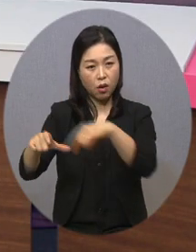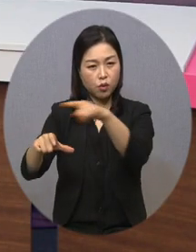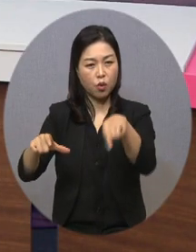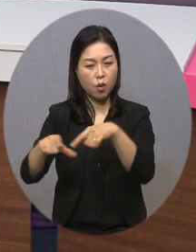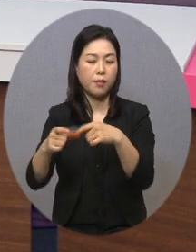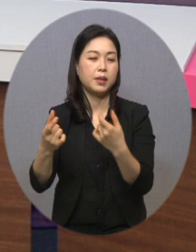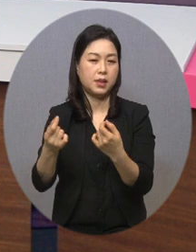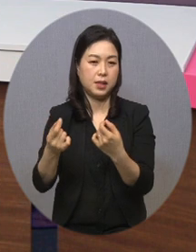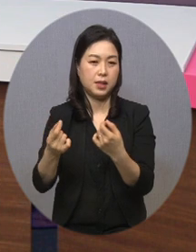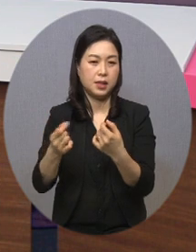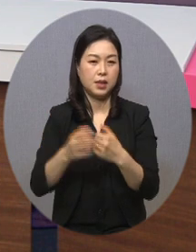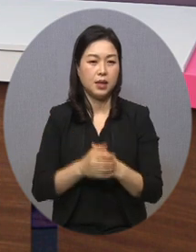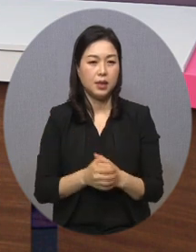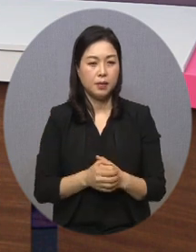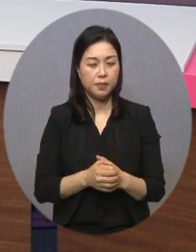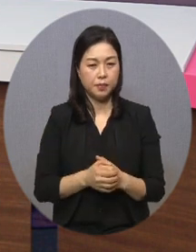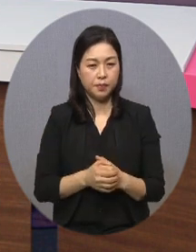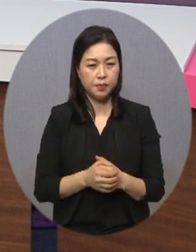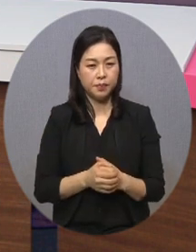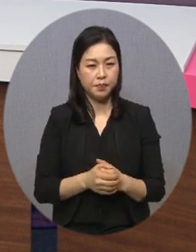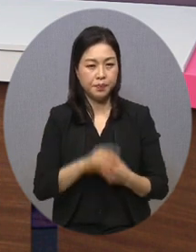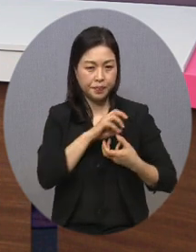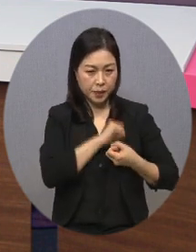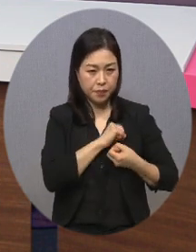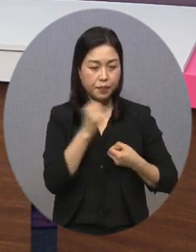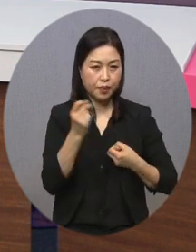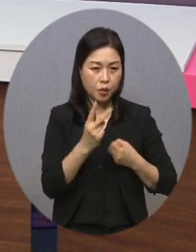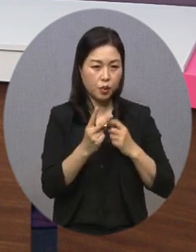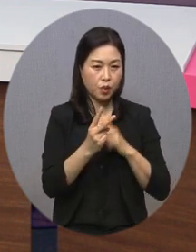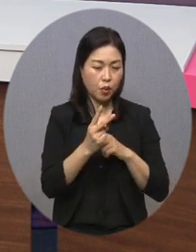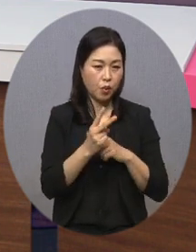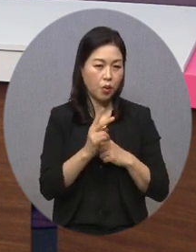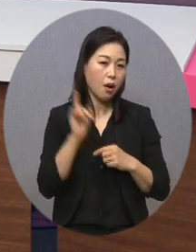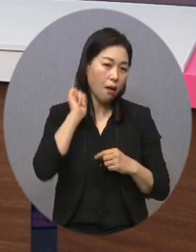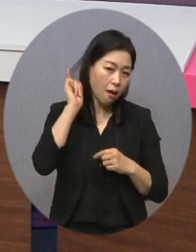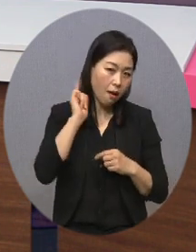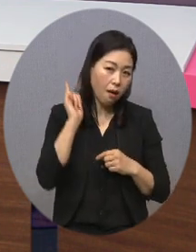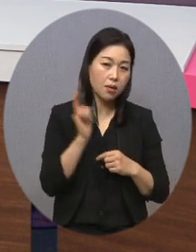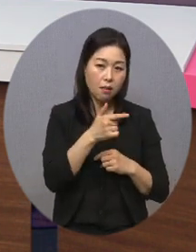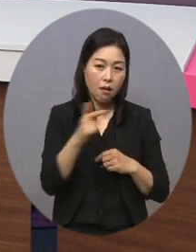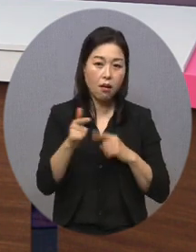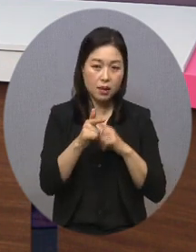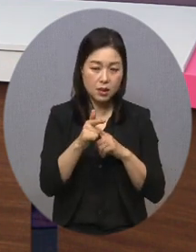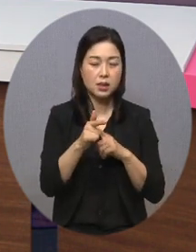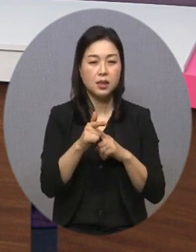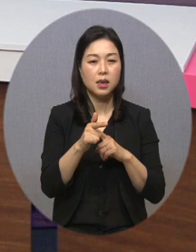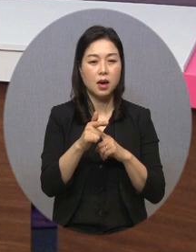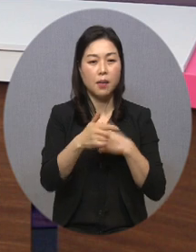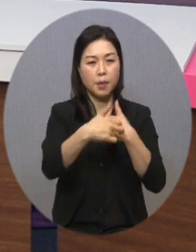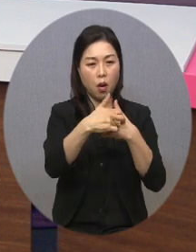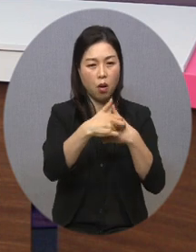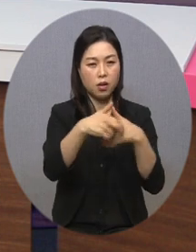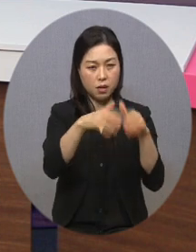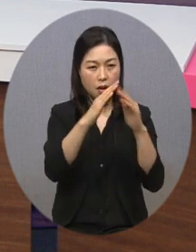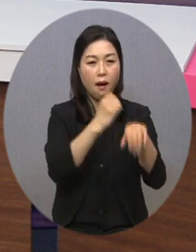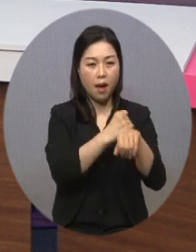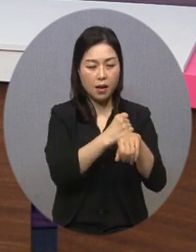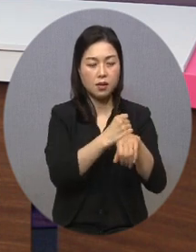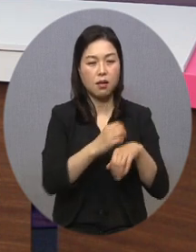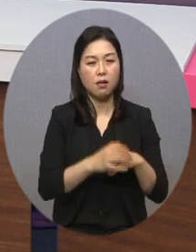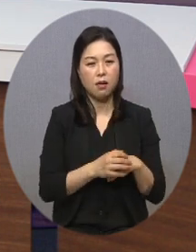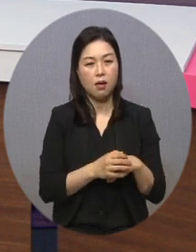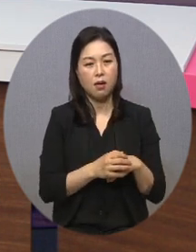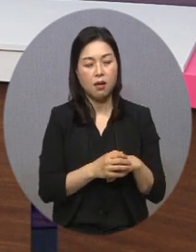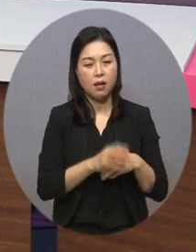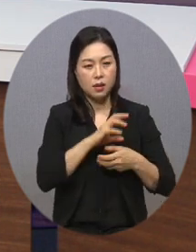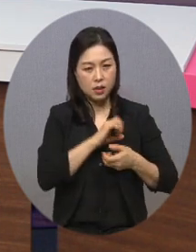마찬가지입니다만은 심혈관, 뇌혈관 거점센터를 빨리 구축해서 사실은 지금이라도